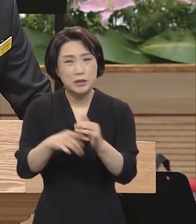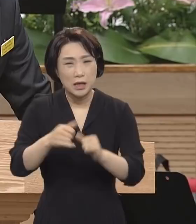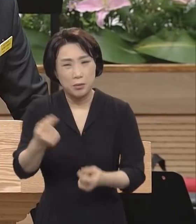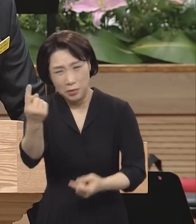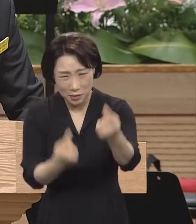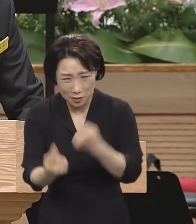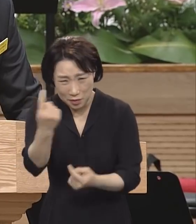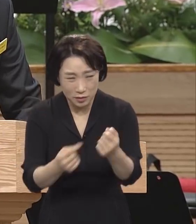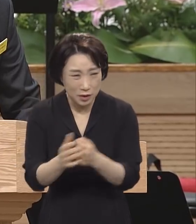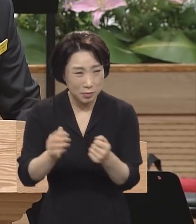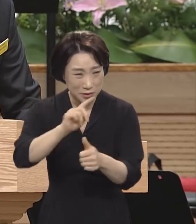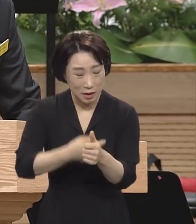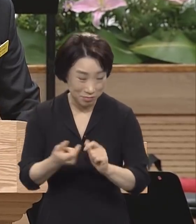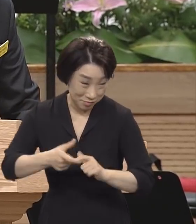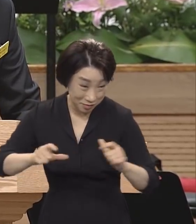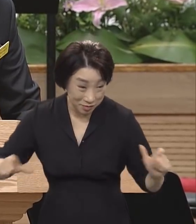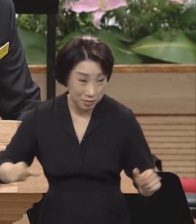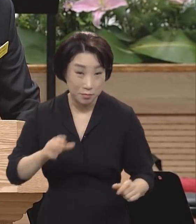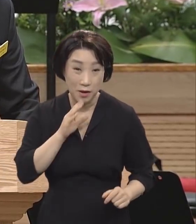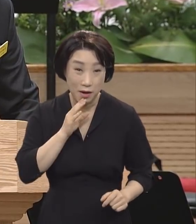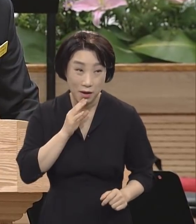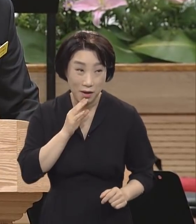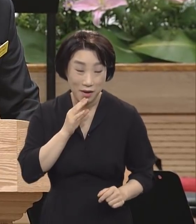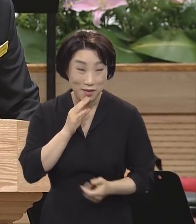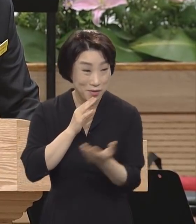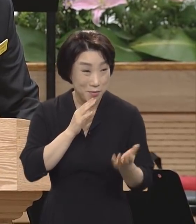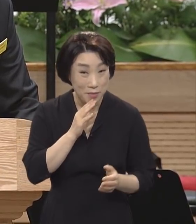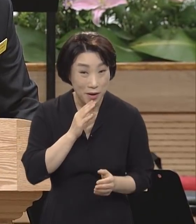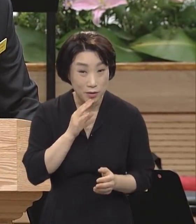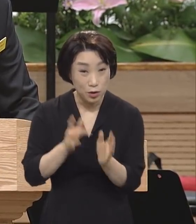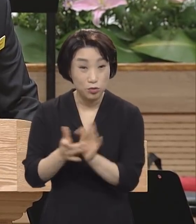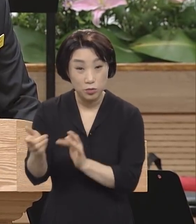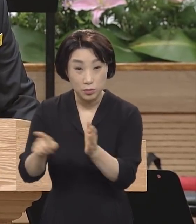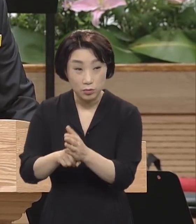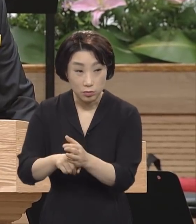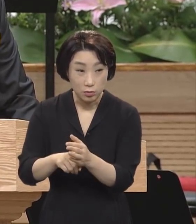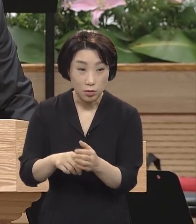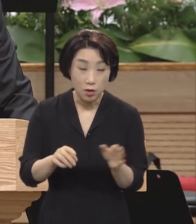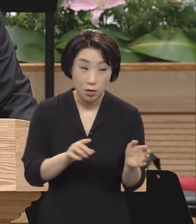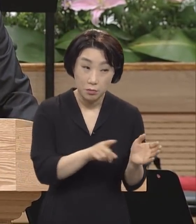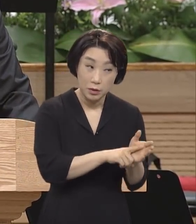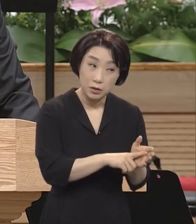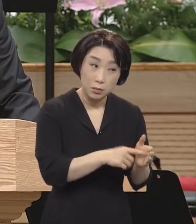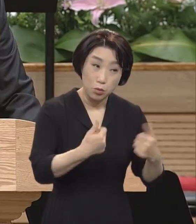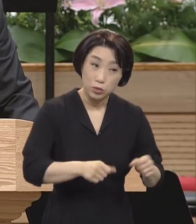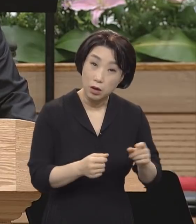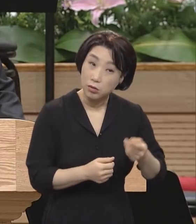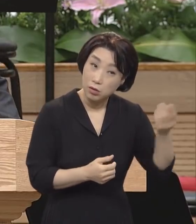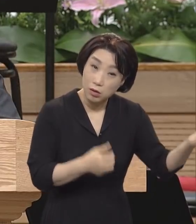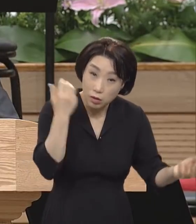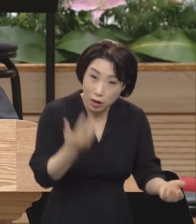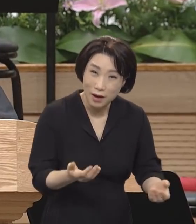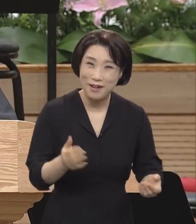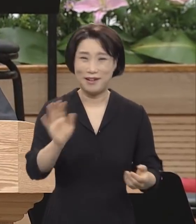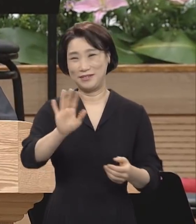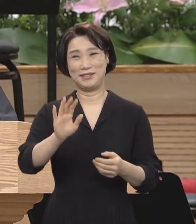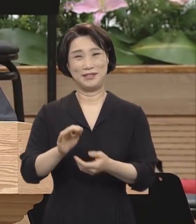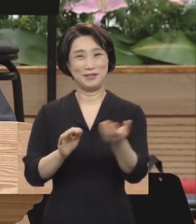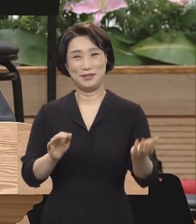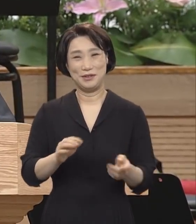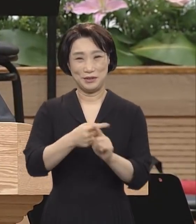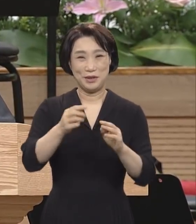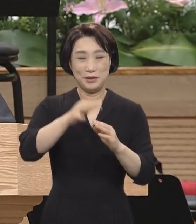그 사람들이 예수 믿는데 가가 돼야 안가 제가 어떤 때는 우리 교회는 저